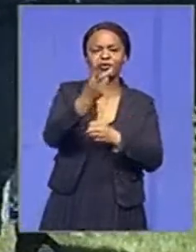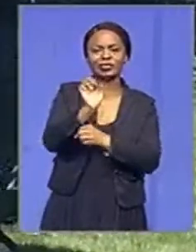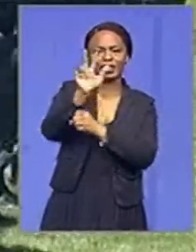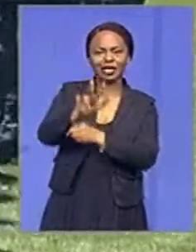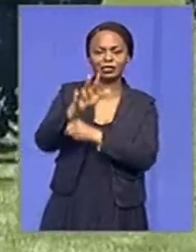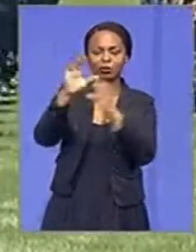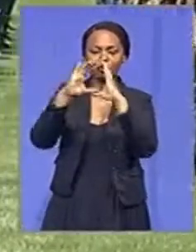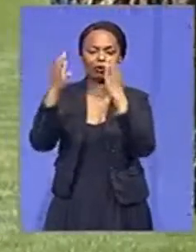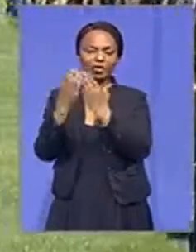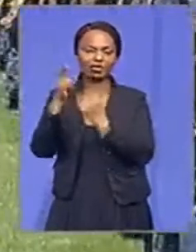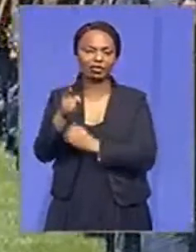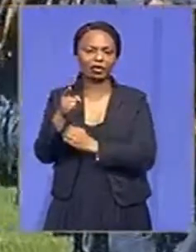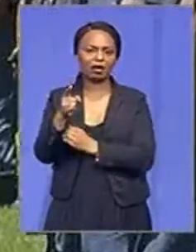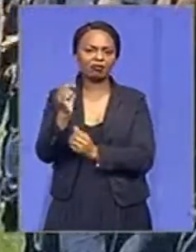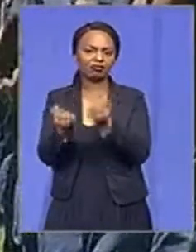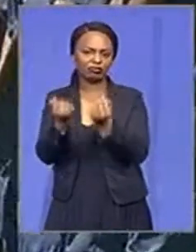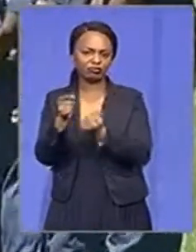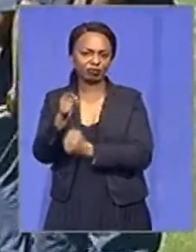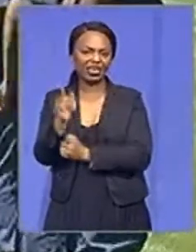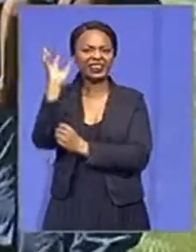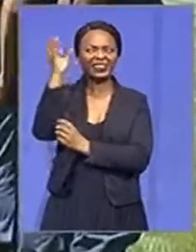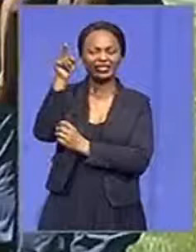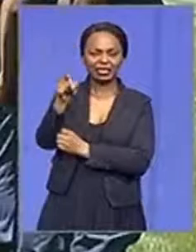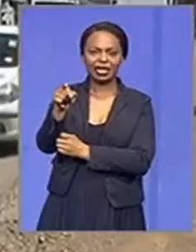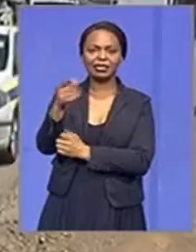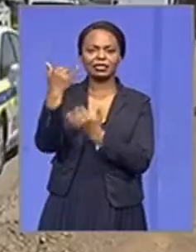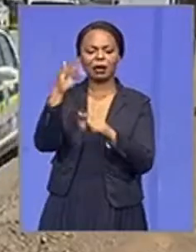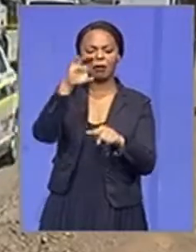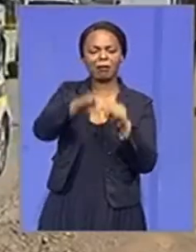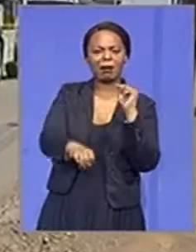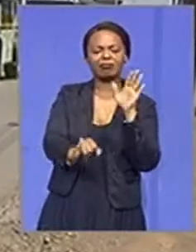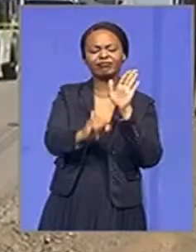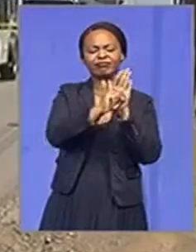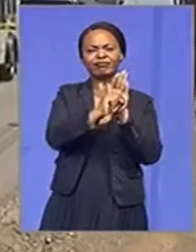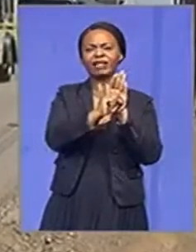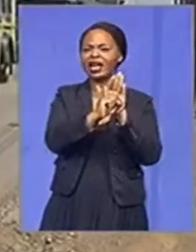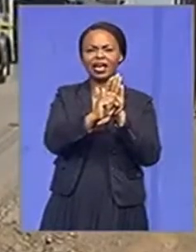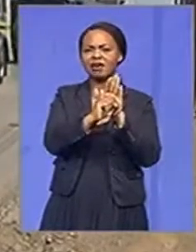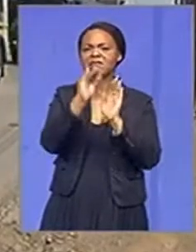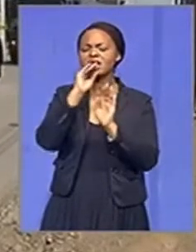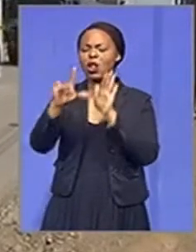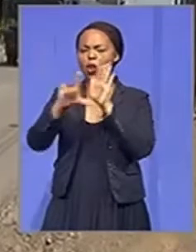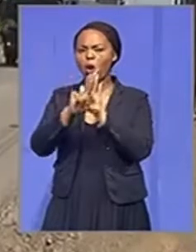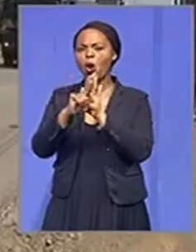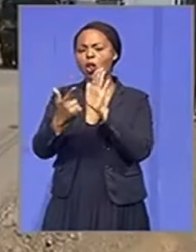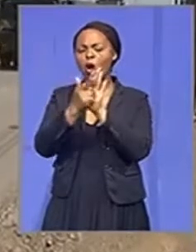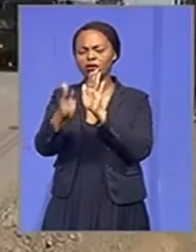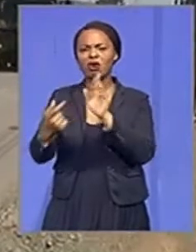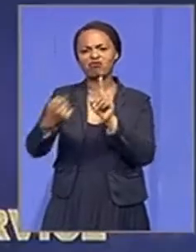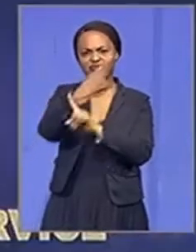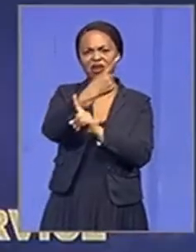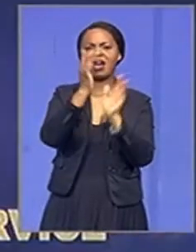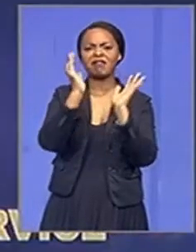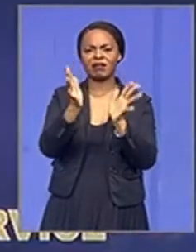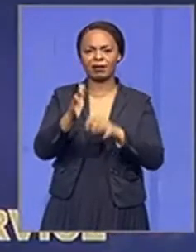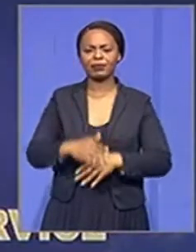theeletša dingongorego ka Lekgotlatheramolaong la Free State e ile a hwetša gore go ile ga tshela molao. Komiti e ile a eletša